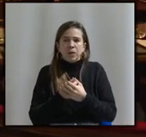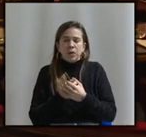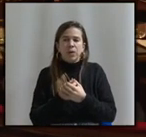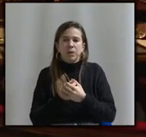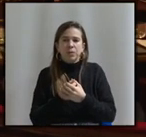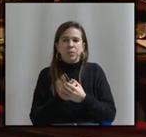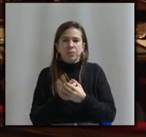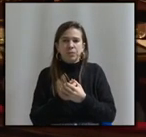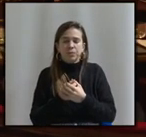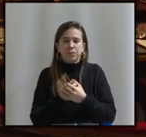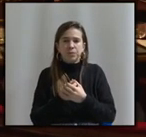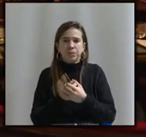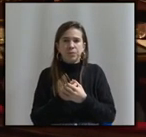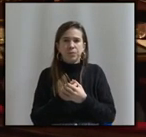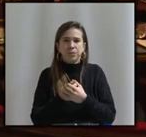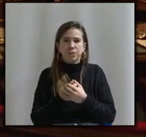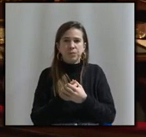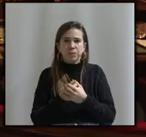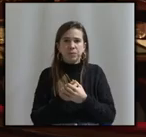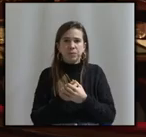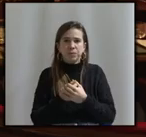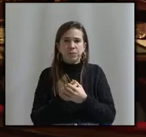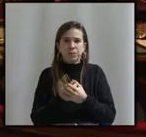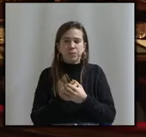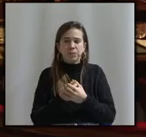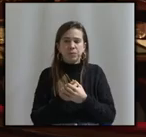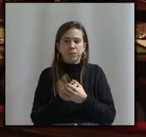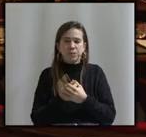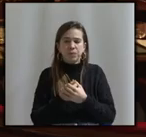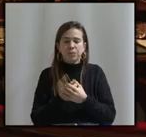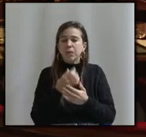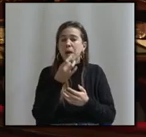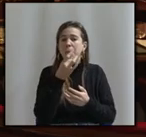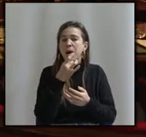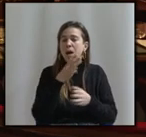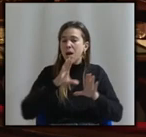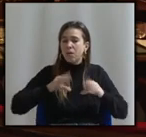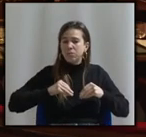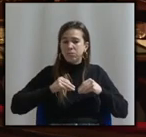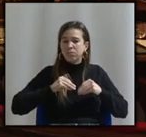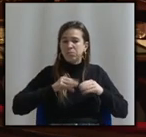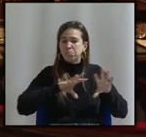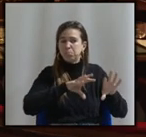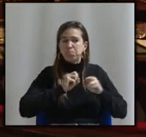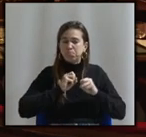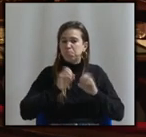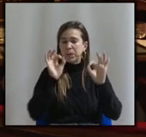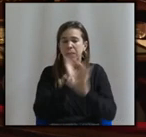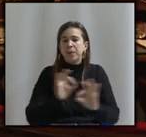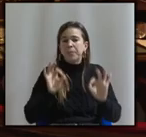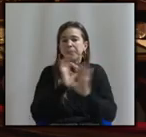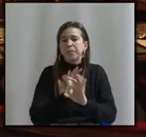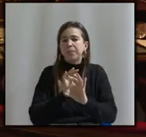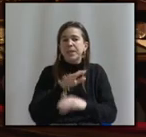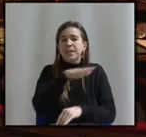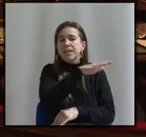endavant. Gràcies. No, el bar no se l'ha quedat ningú. Sí que el que fem quan en aquests espais